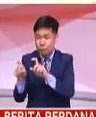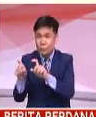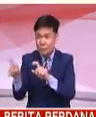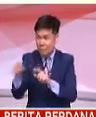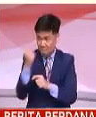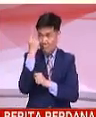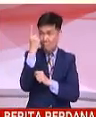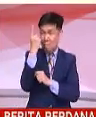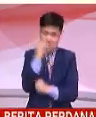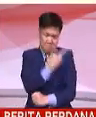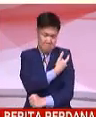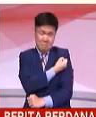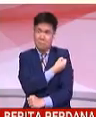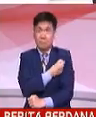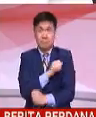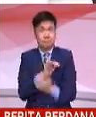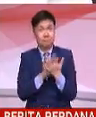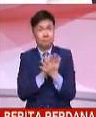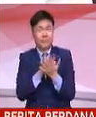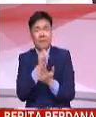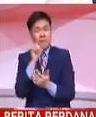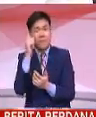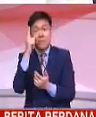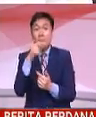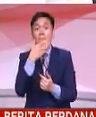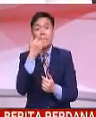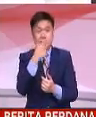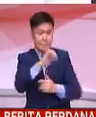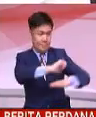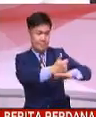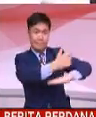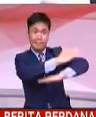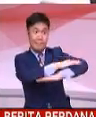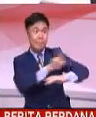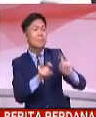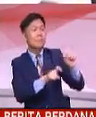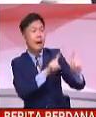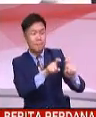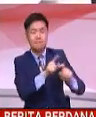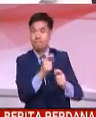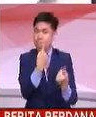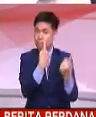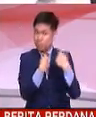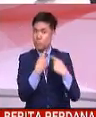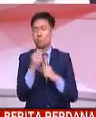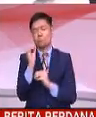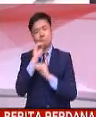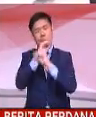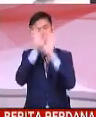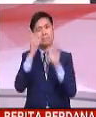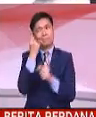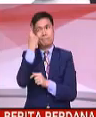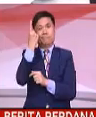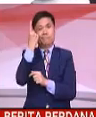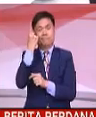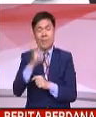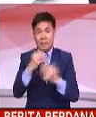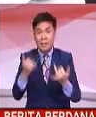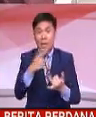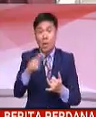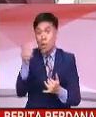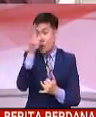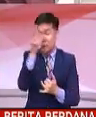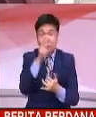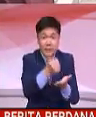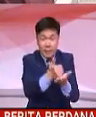kita faham kadang-kadang soalannya tu. Program Jelajah Malaysia Prihatin bertujuan mempromosikan usaha kerajaan